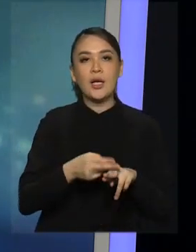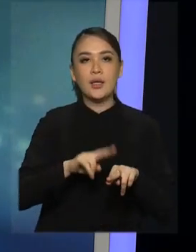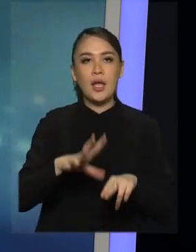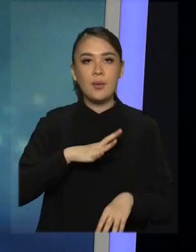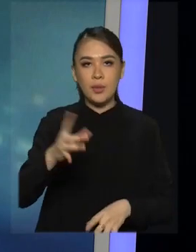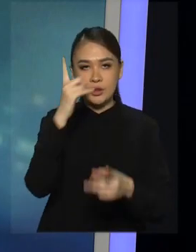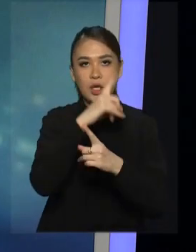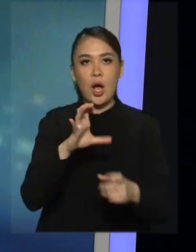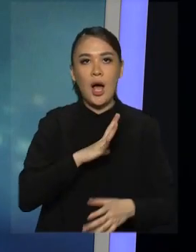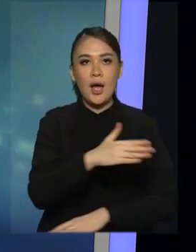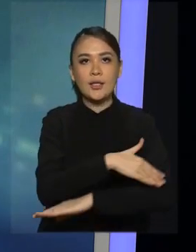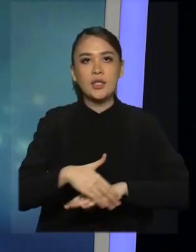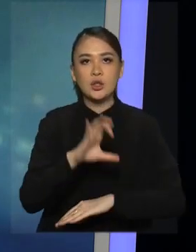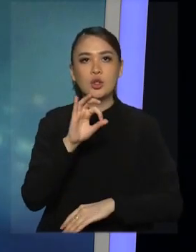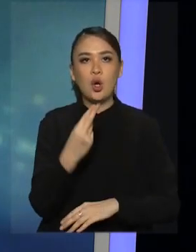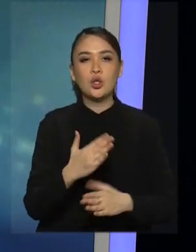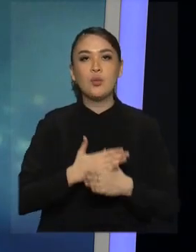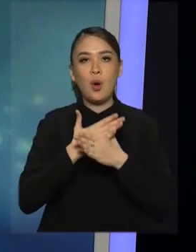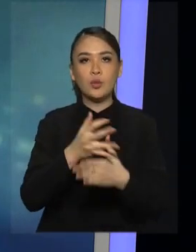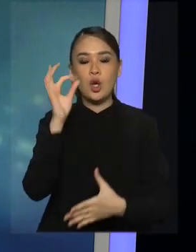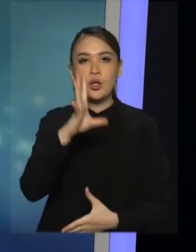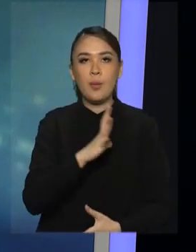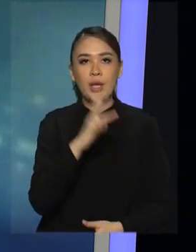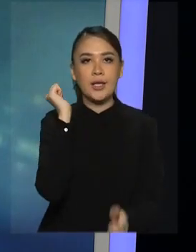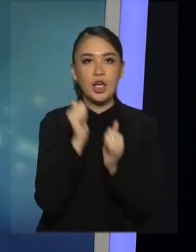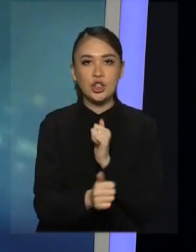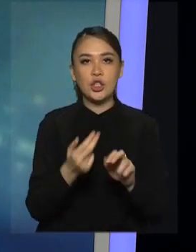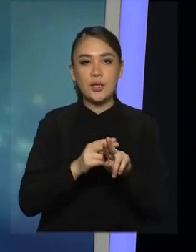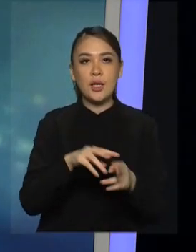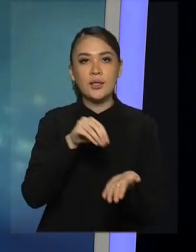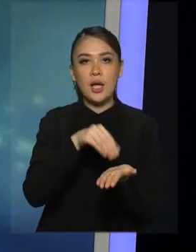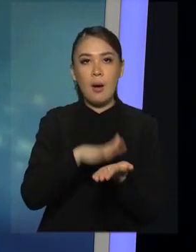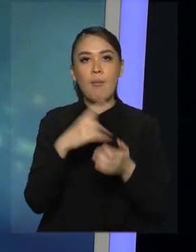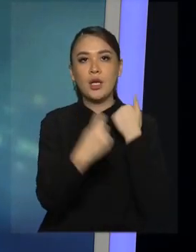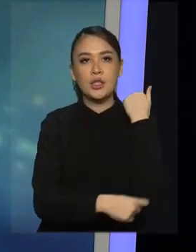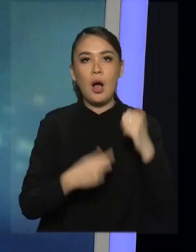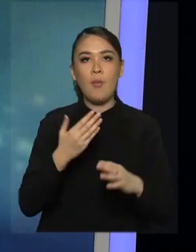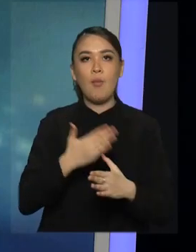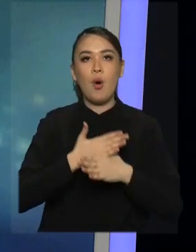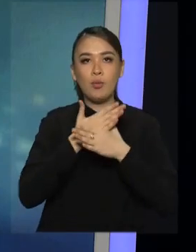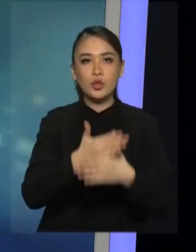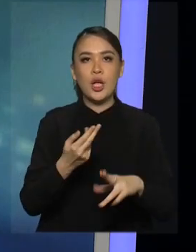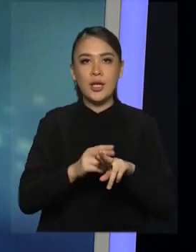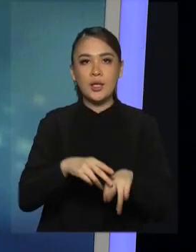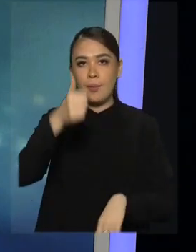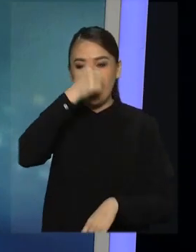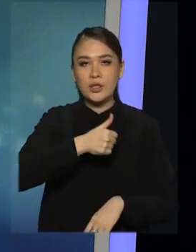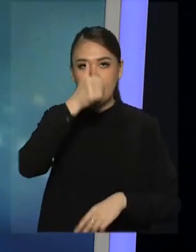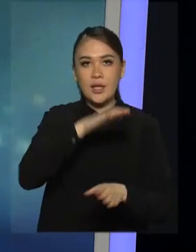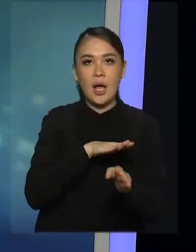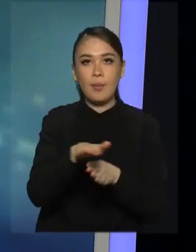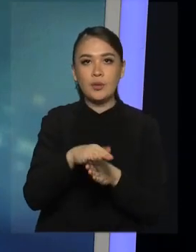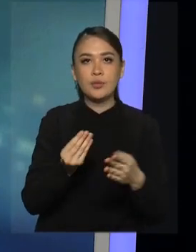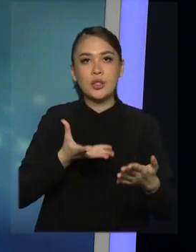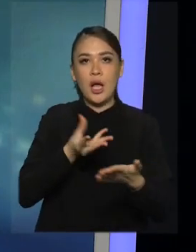Напомню, адресная социальная помощь предусматривает ежеквартальное назначение материальной помощи, ежемесячную дополнительную